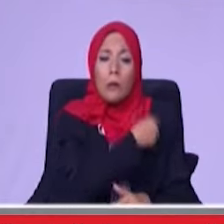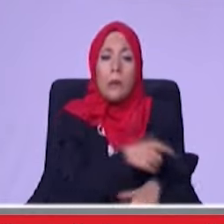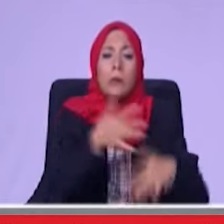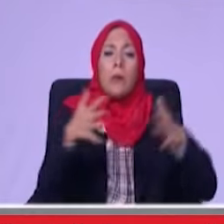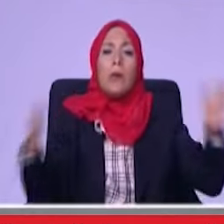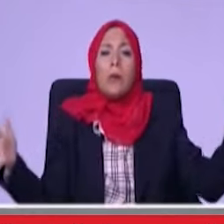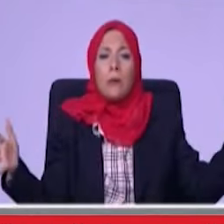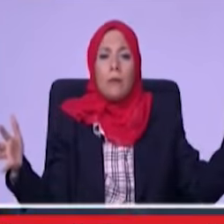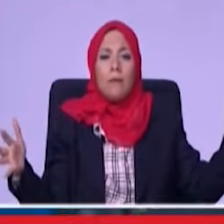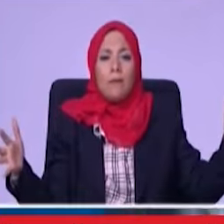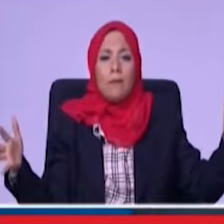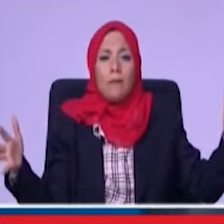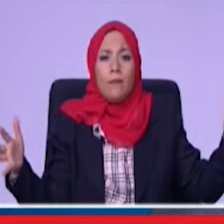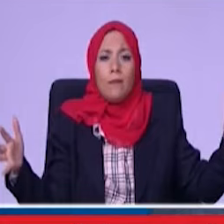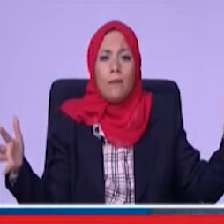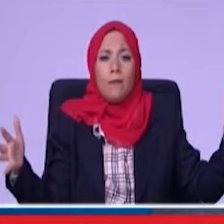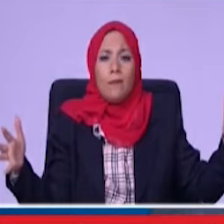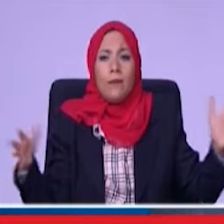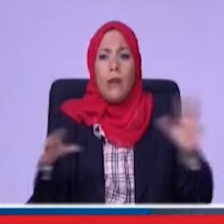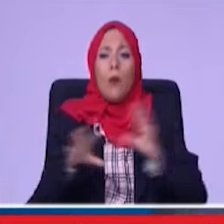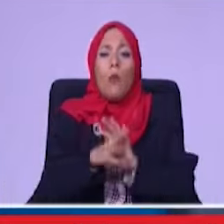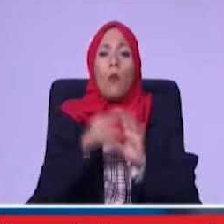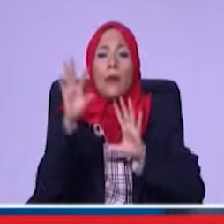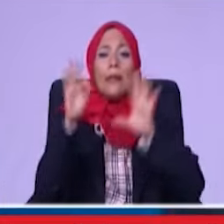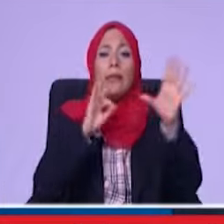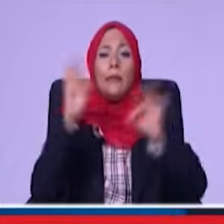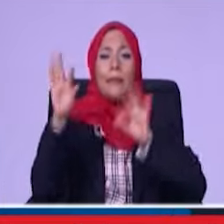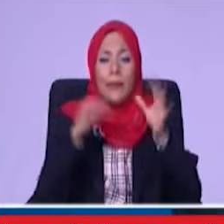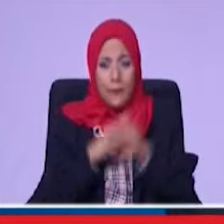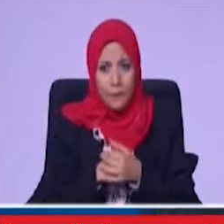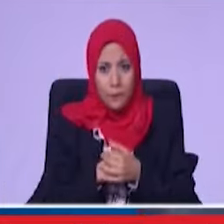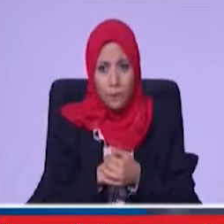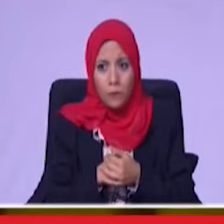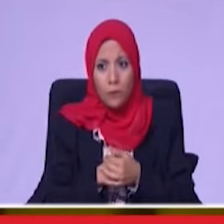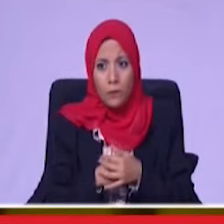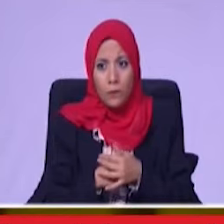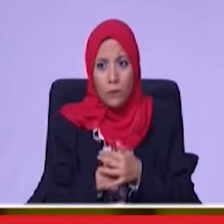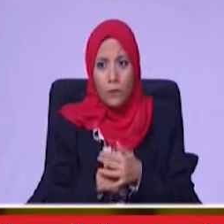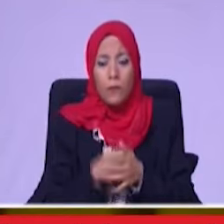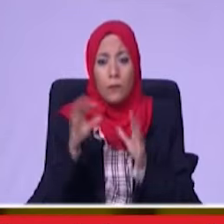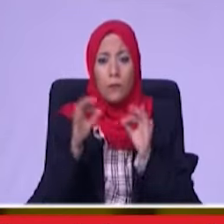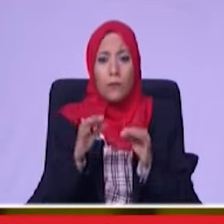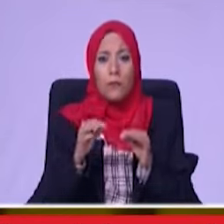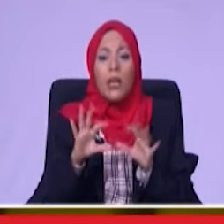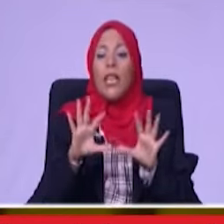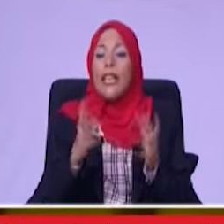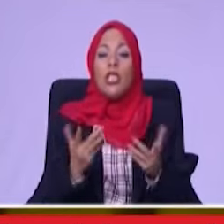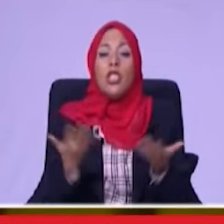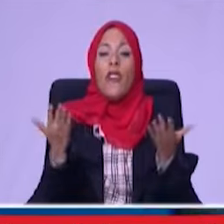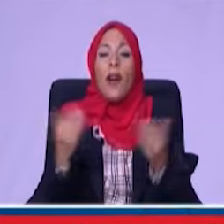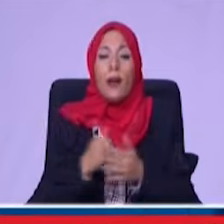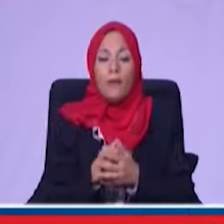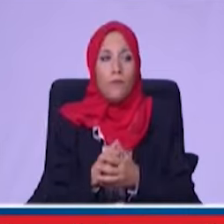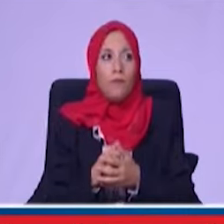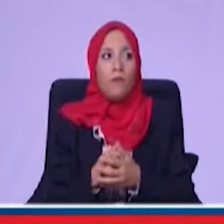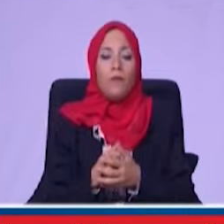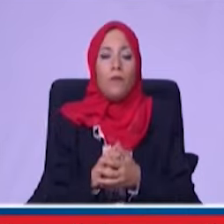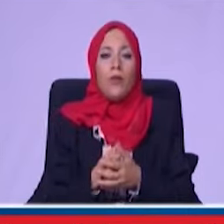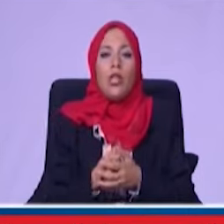ولو عمل كبائر، أو لو عمل كبائر، اديني أمثلة ونماذج. أقول لك نصوص. نصوص شفاعة يعني إيه يا دكتور؟ أنا